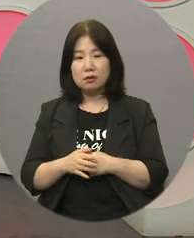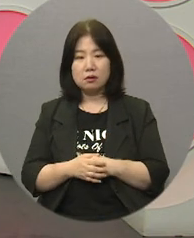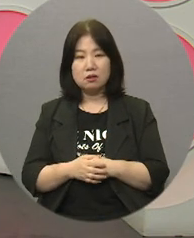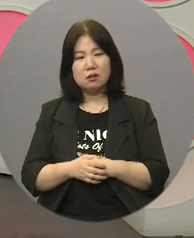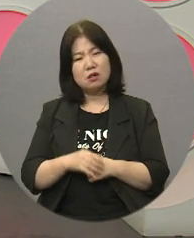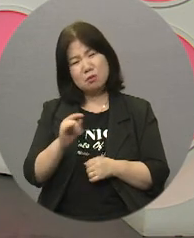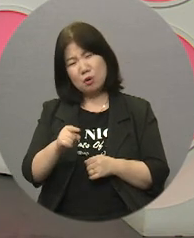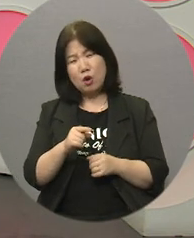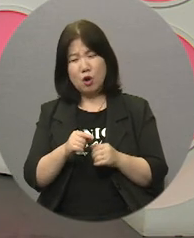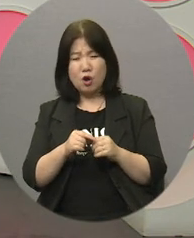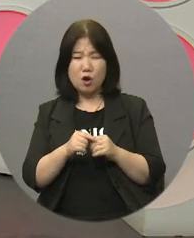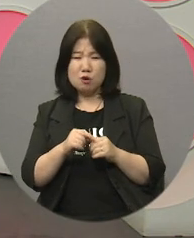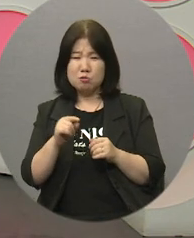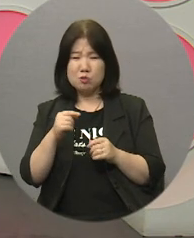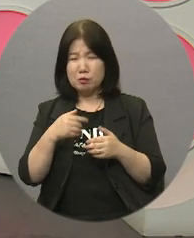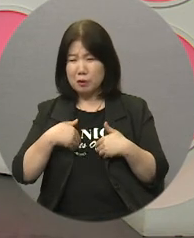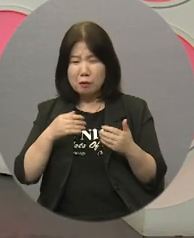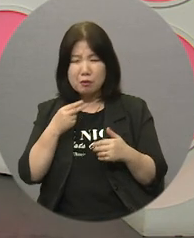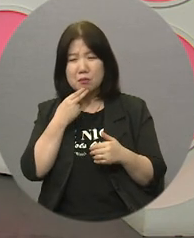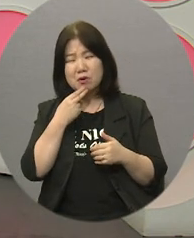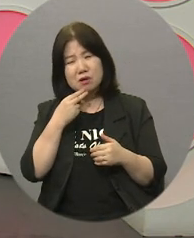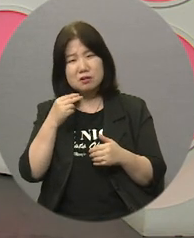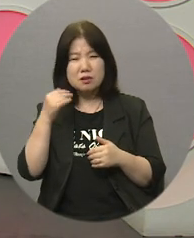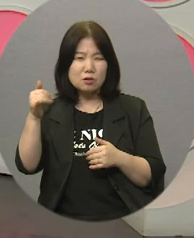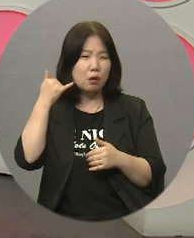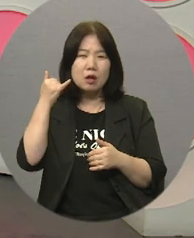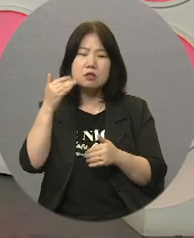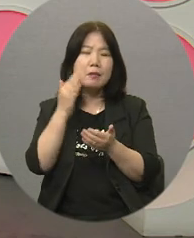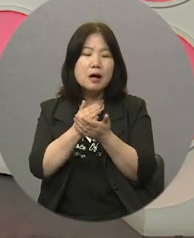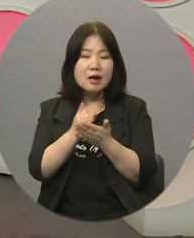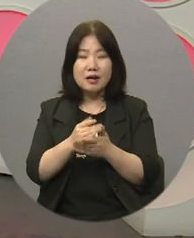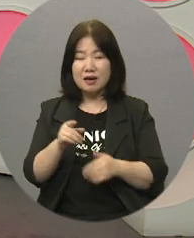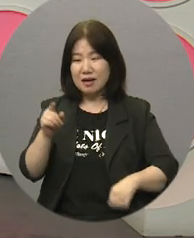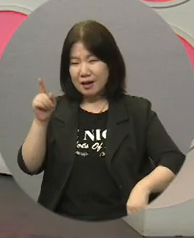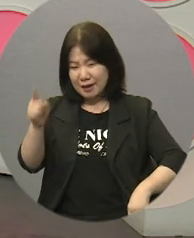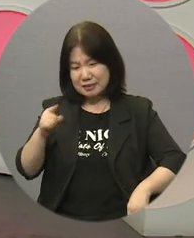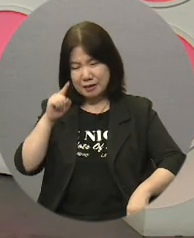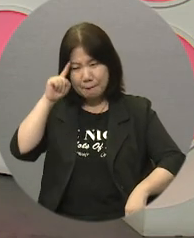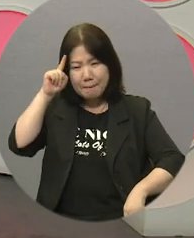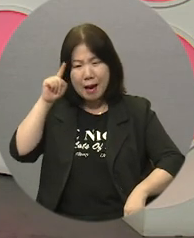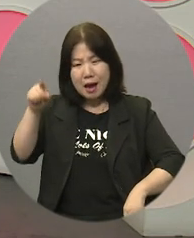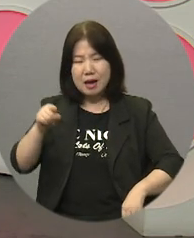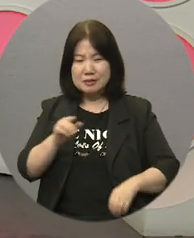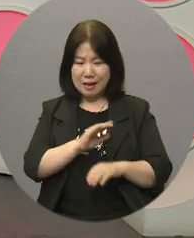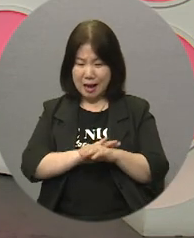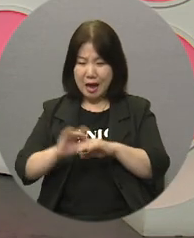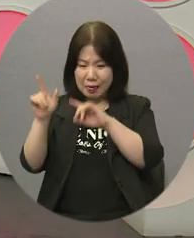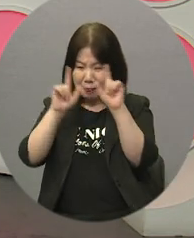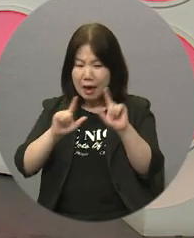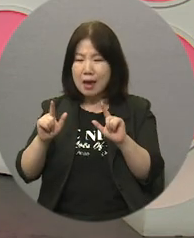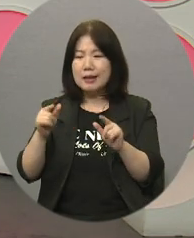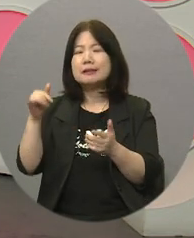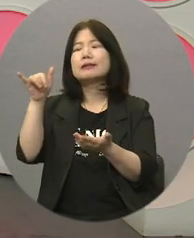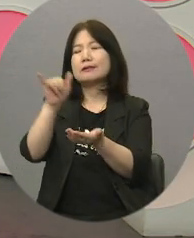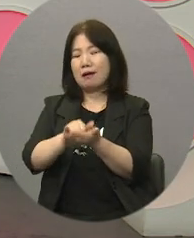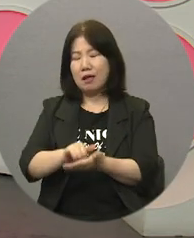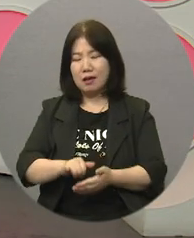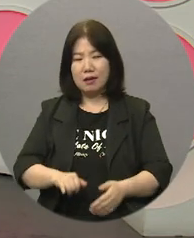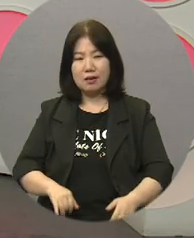용건 없으면 전화하지 말라니까. 가시나 성질머리 보니까 별일 없네. 됐다